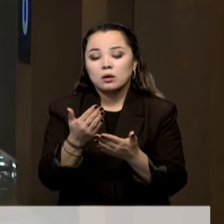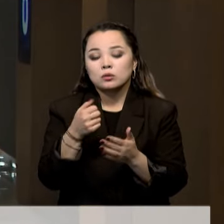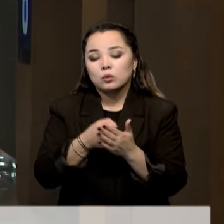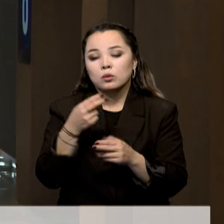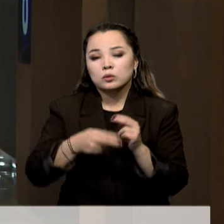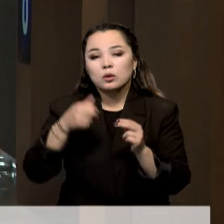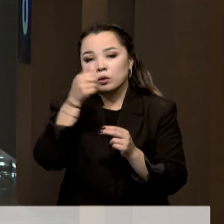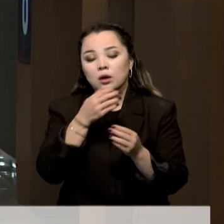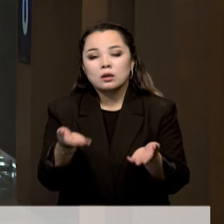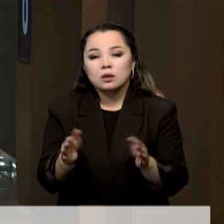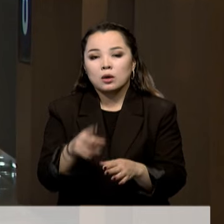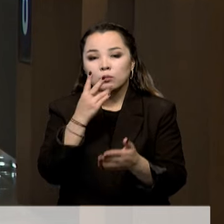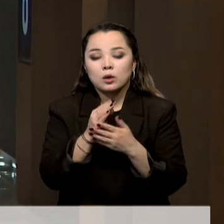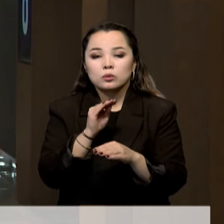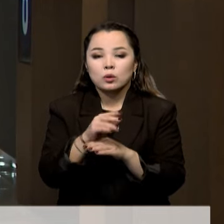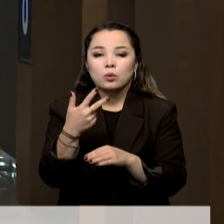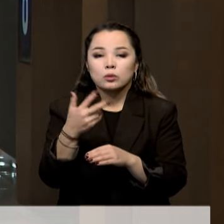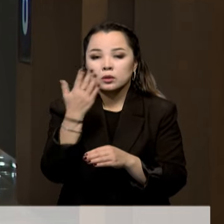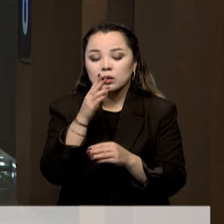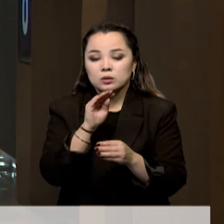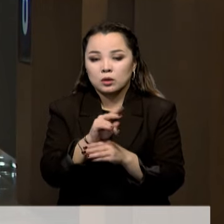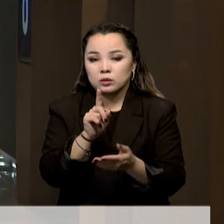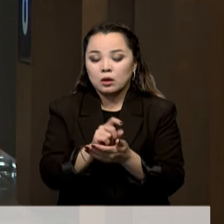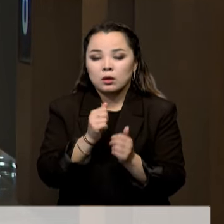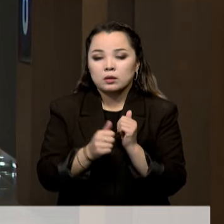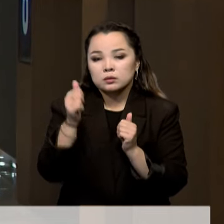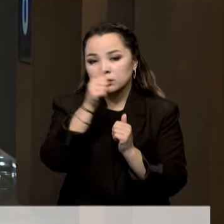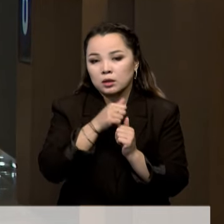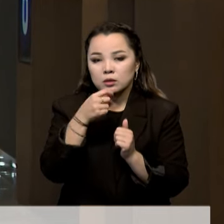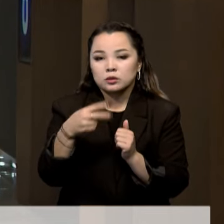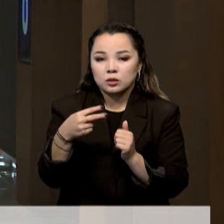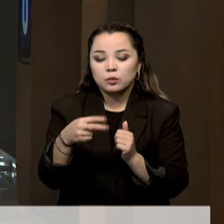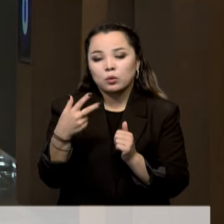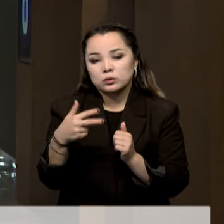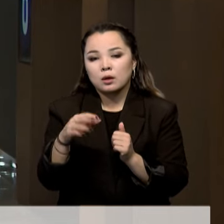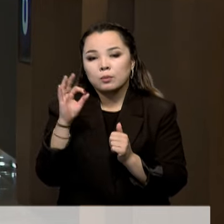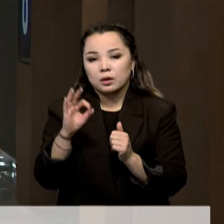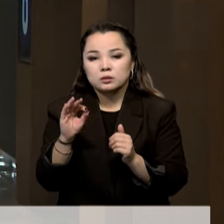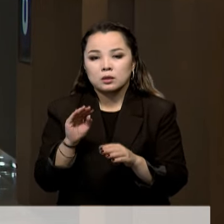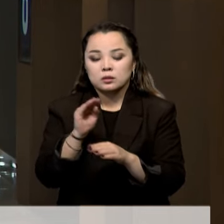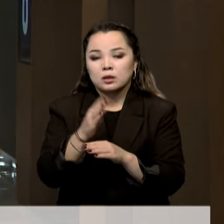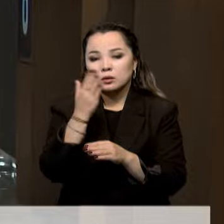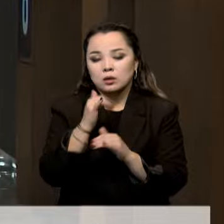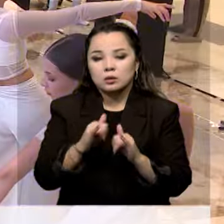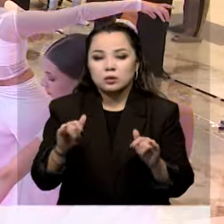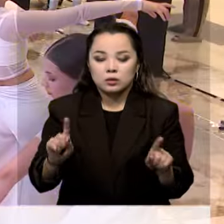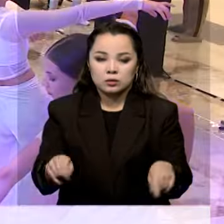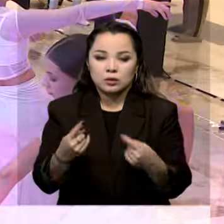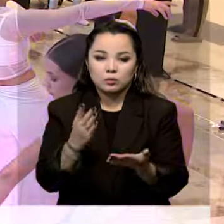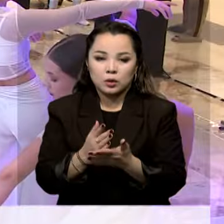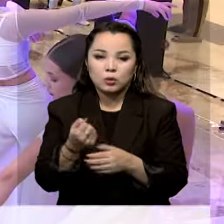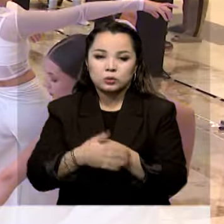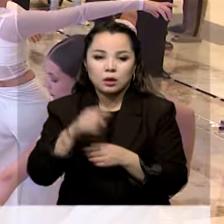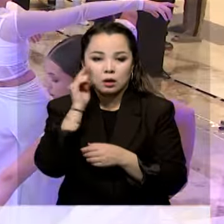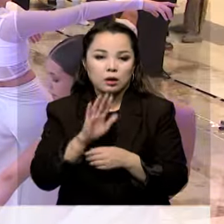Жылдың аяғына дейін тағы да 30 кино көрсетілу керек. Жылдан жылға 20-30%-ға кино түсірілу өсіп келе жатыр.